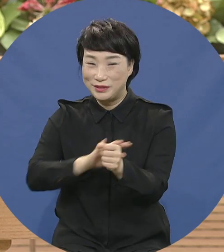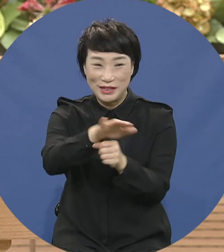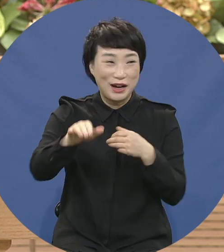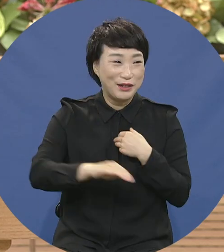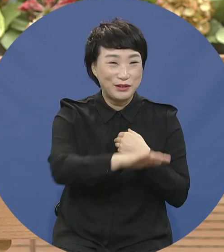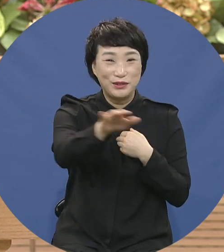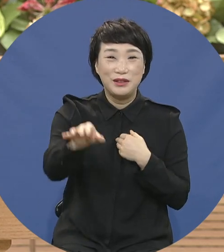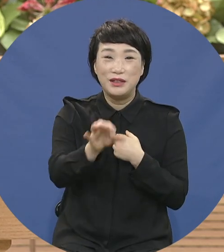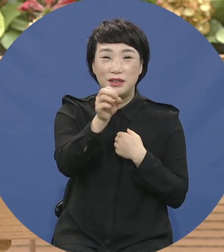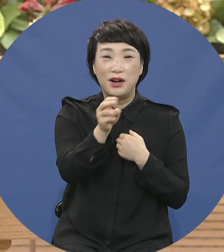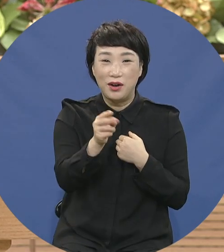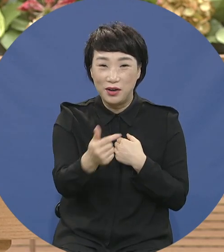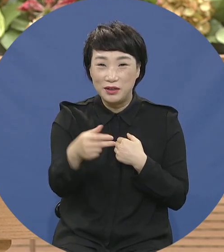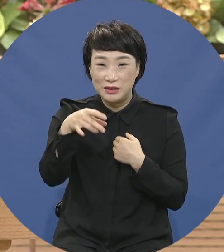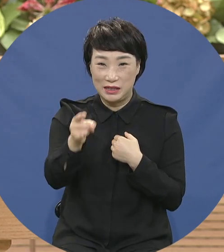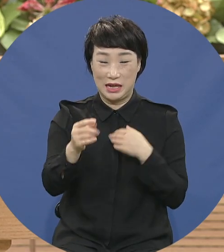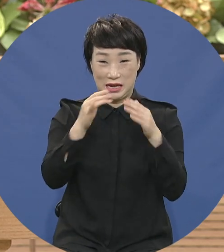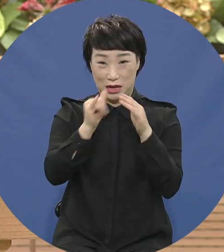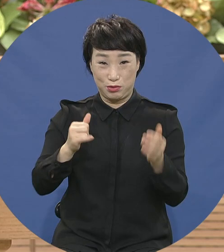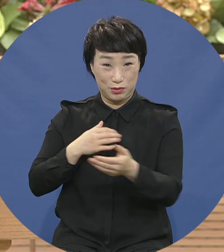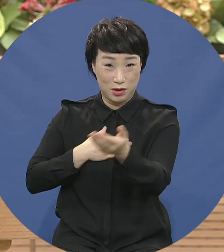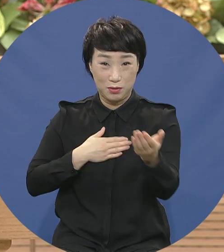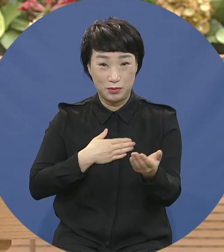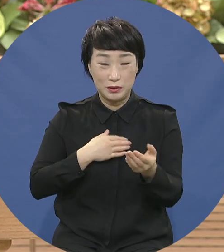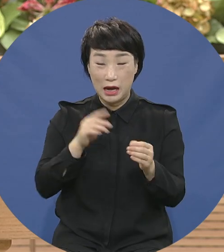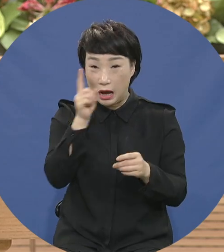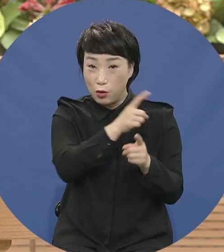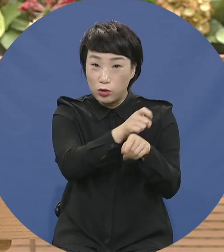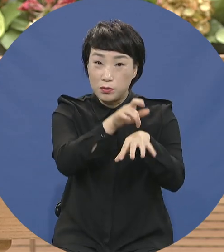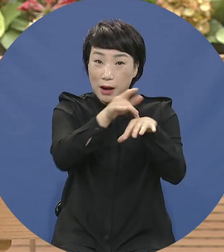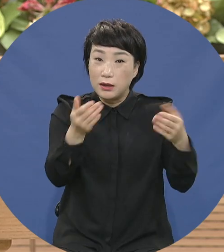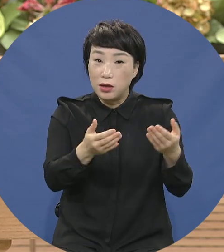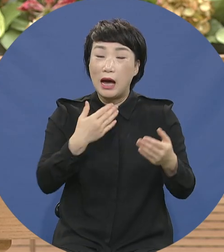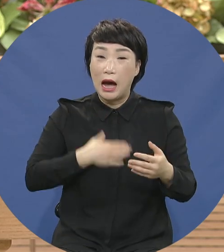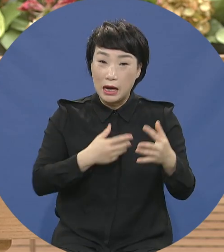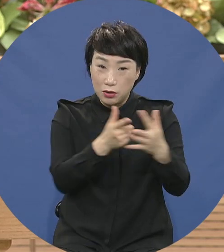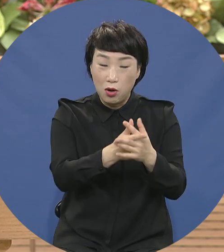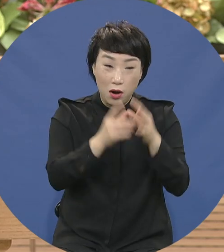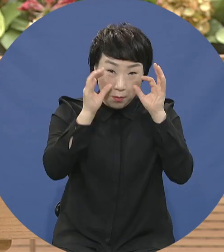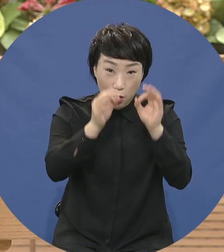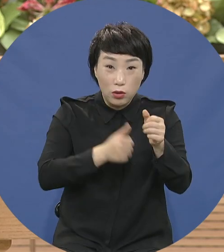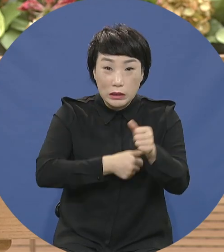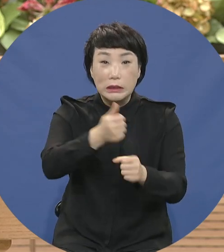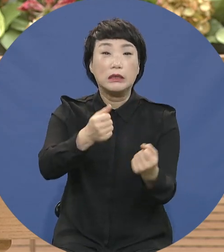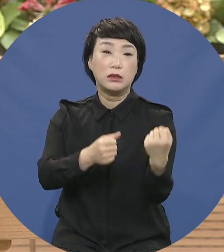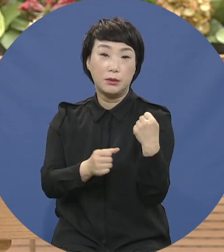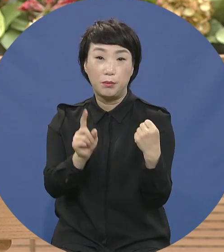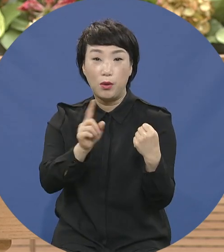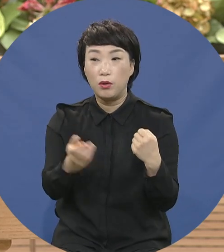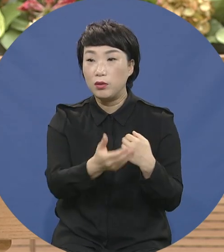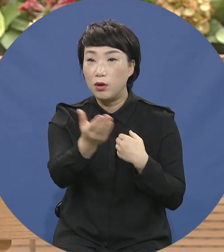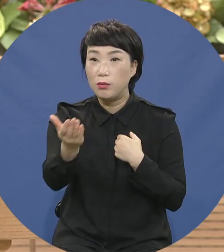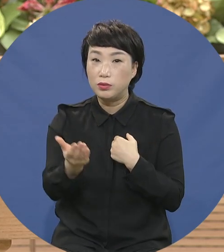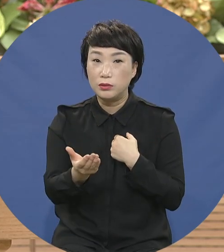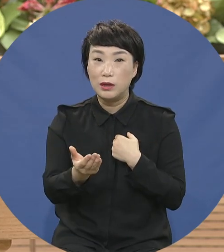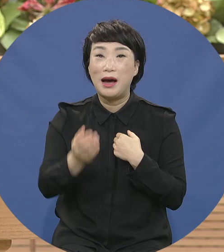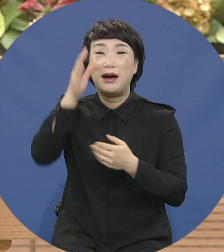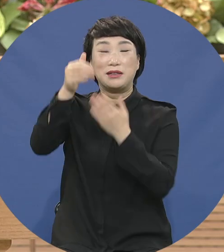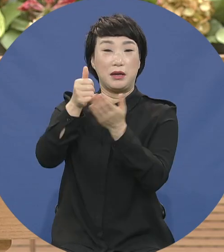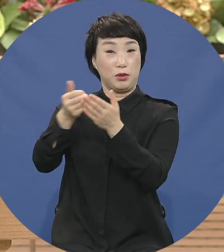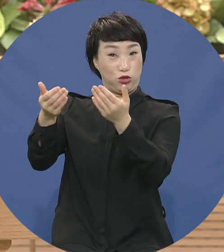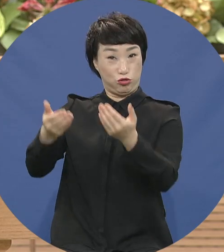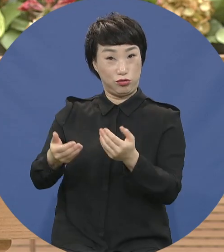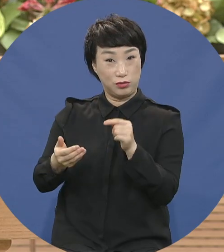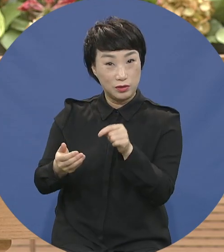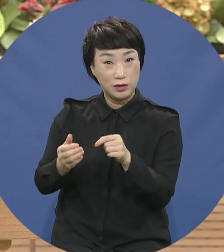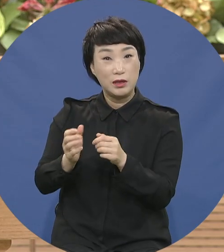가족이요, 이 약한 마귀 역사의 미혹을 알고 보고 이기는 능력은 하나님께서